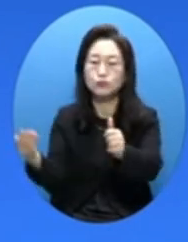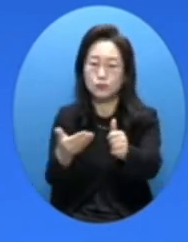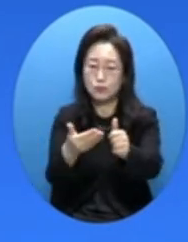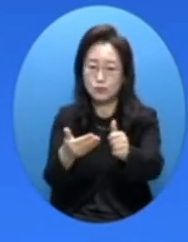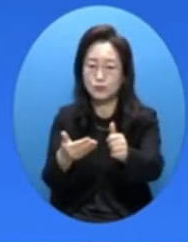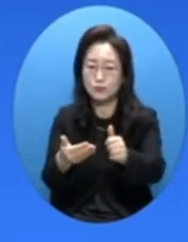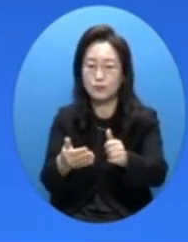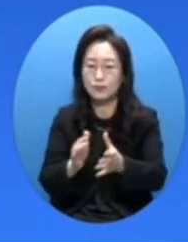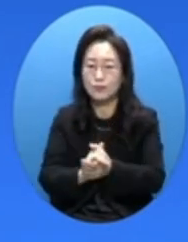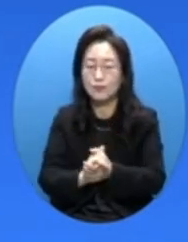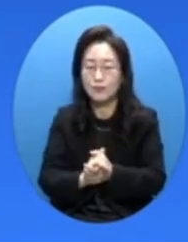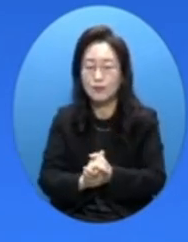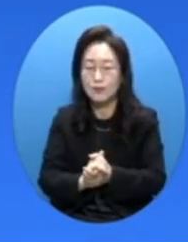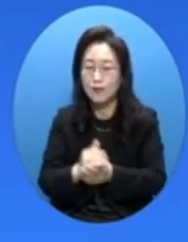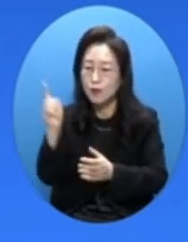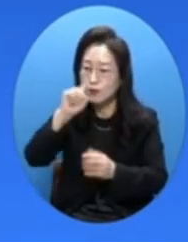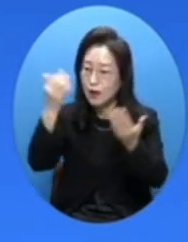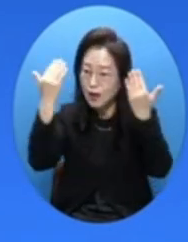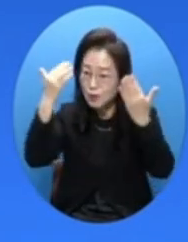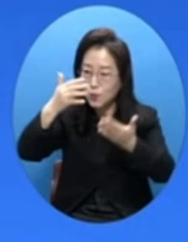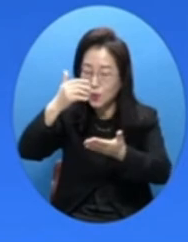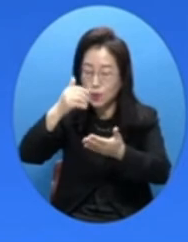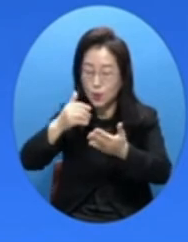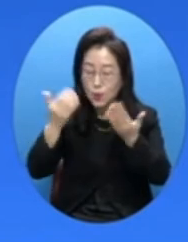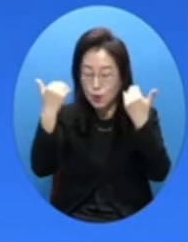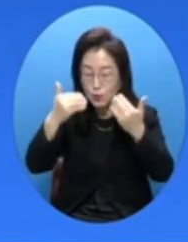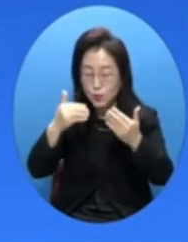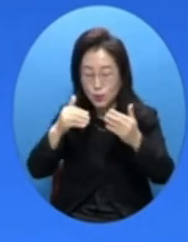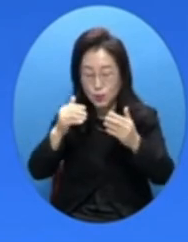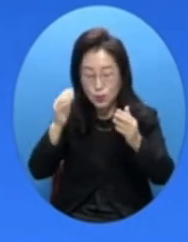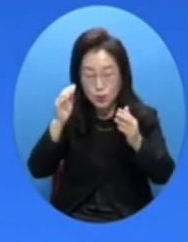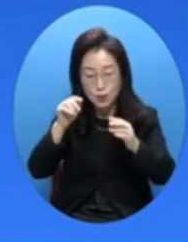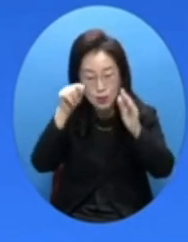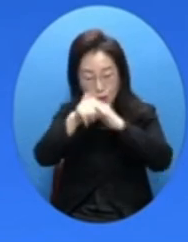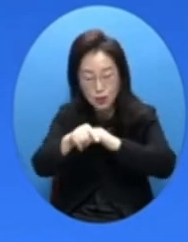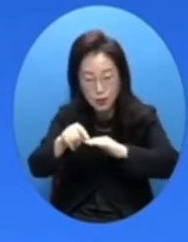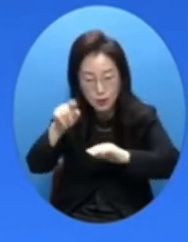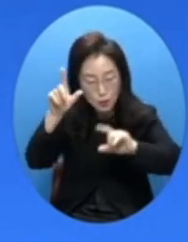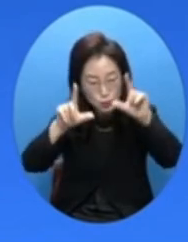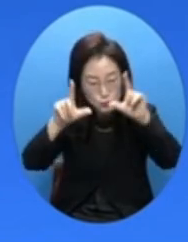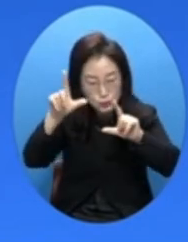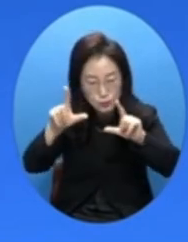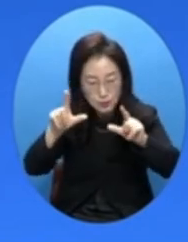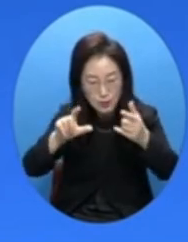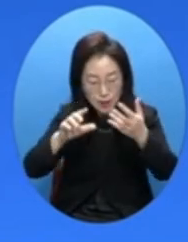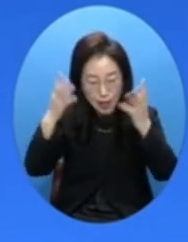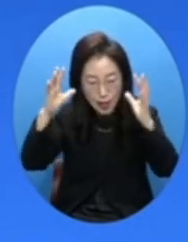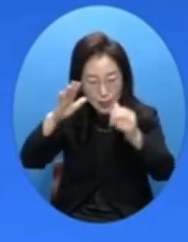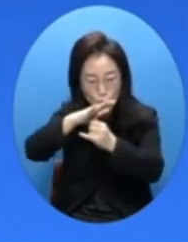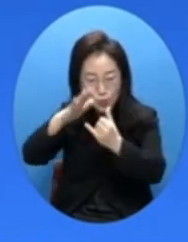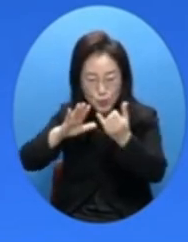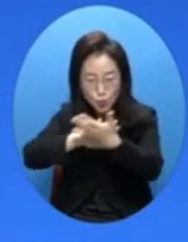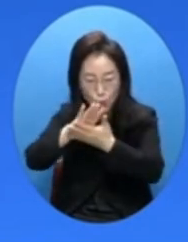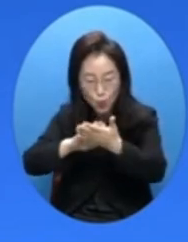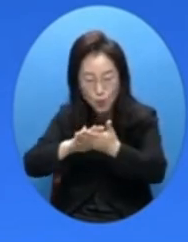그래서 어느 학교 교정에서 아이들이 뛰어노는 모습을 보면서 감동을 받아가지고 그때